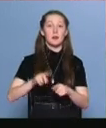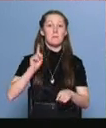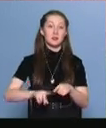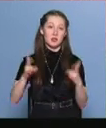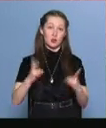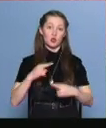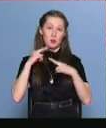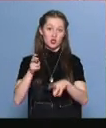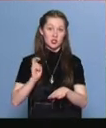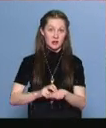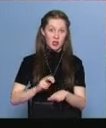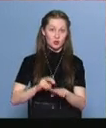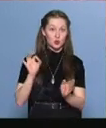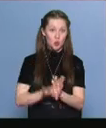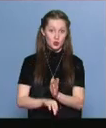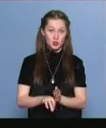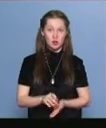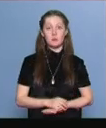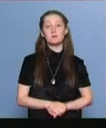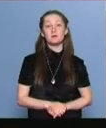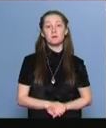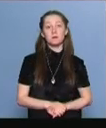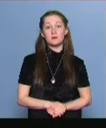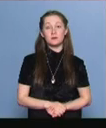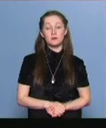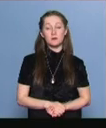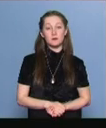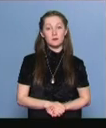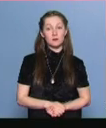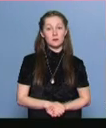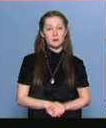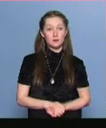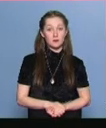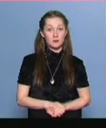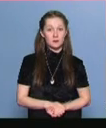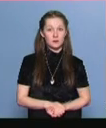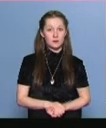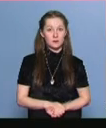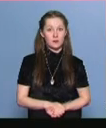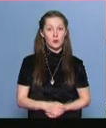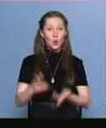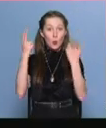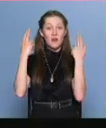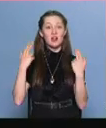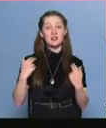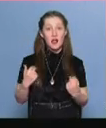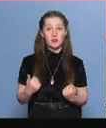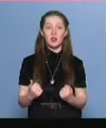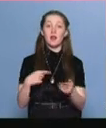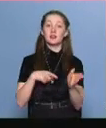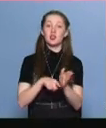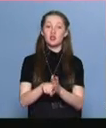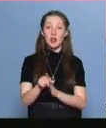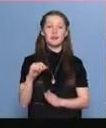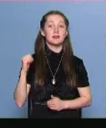обращения к врачу. Елена Обуховская, Юрий Дроздов, телеканал «Моя Удмуртия». У У православных верующих сегодня началась